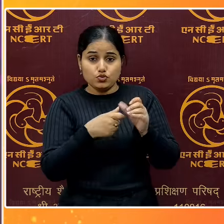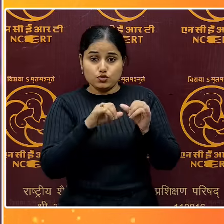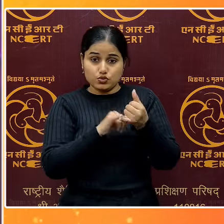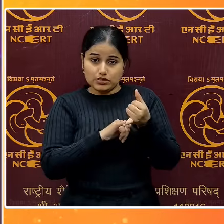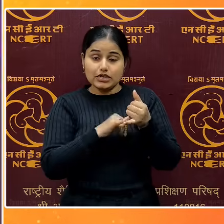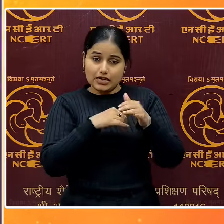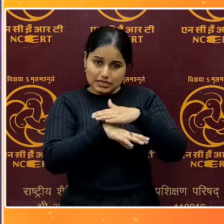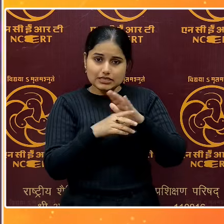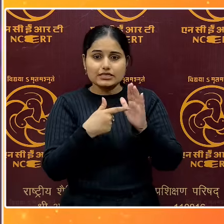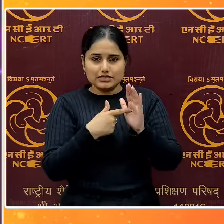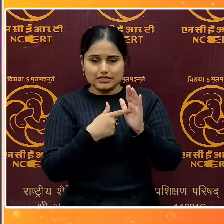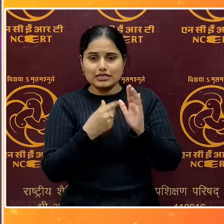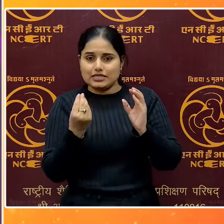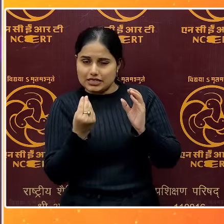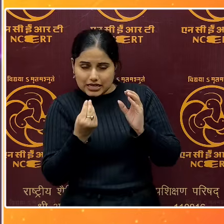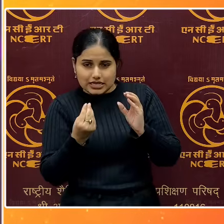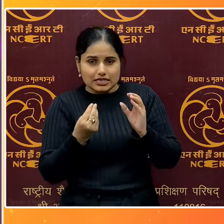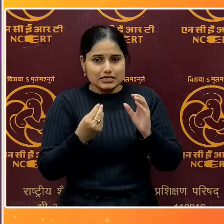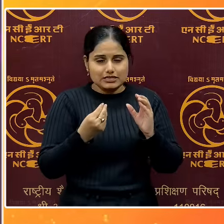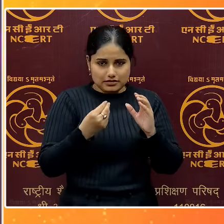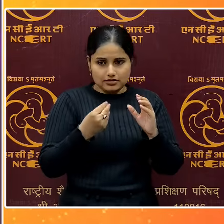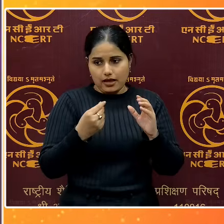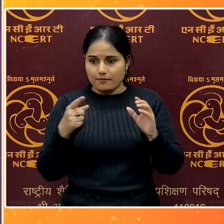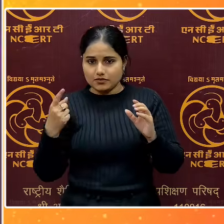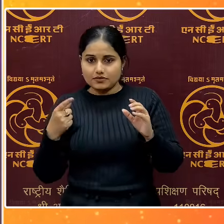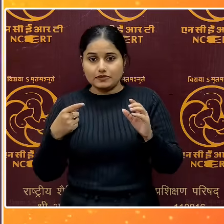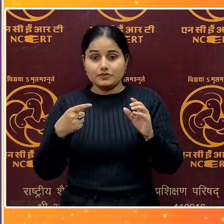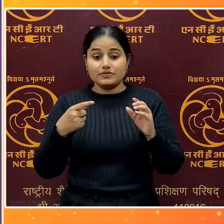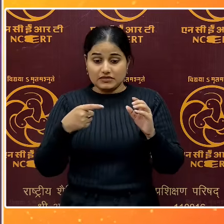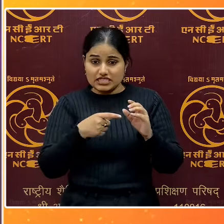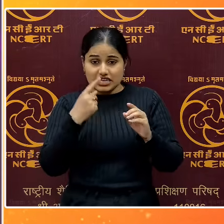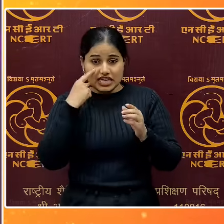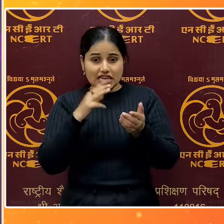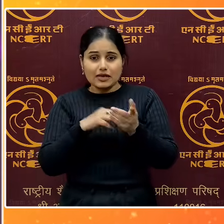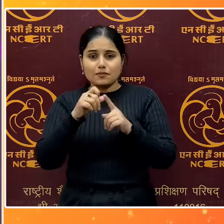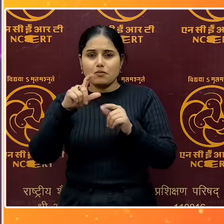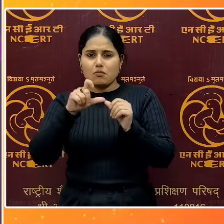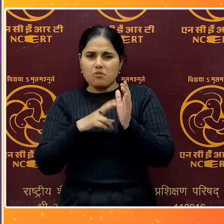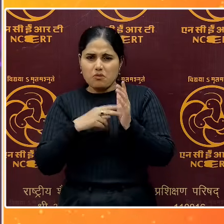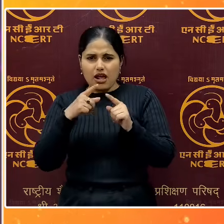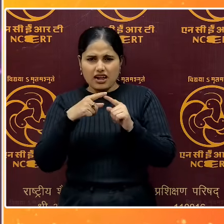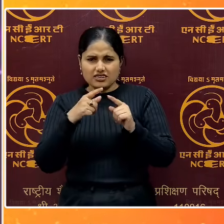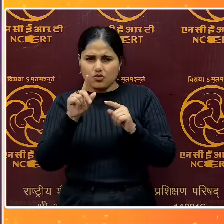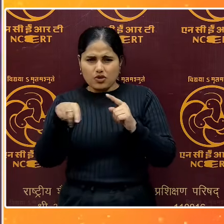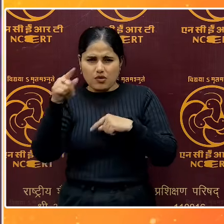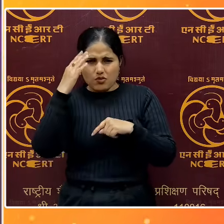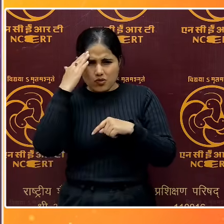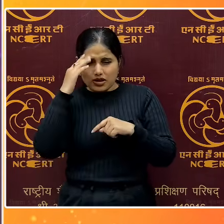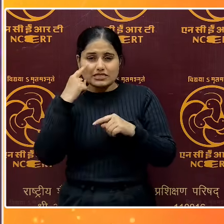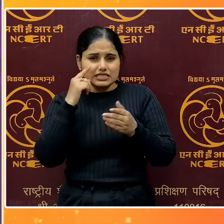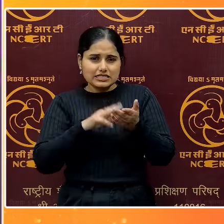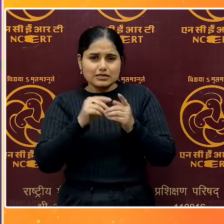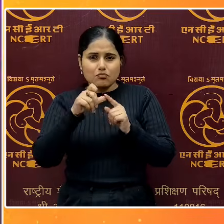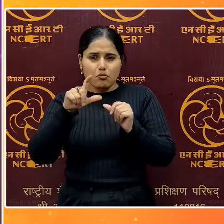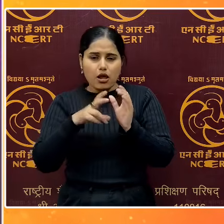इम्प्लांटेशंस एंड द सर्विक्स हॉस्टाइल टू द स्पर्म्स. जो इम्प्लांटेशन होता है, यू मस्ट बी नोइंग अबाउट व्हाट इज द मीनिंग ऑफ